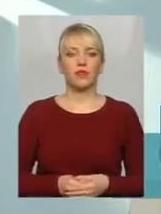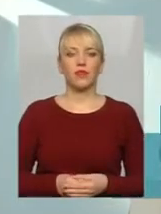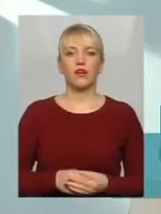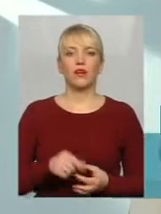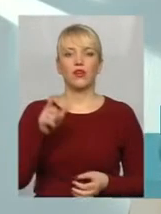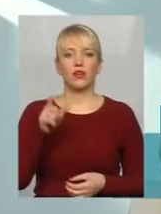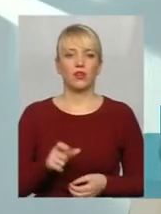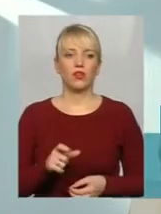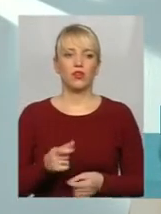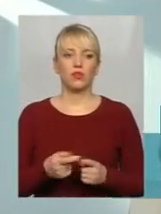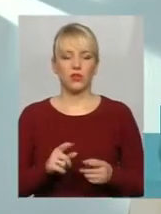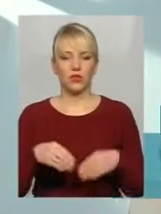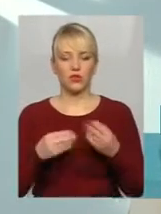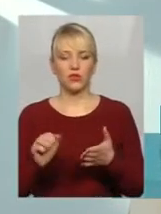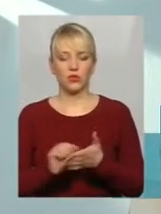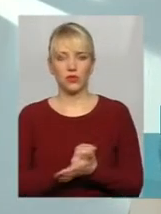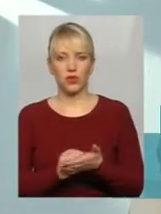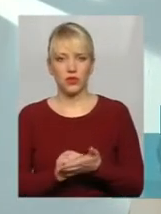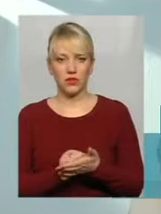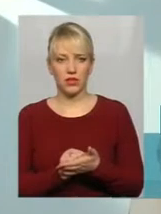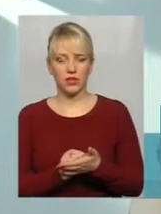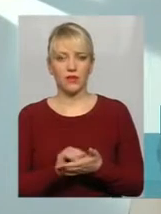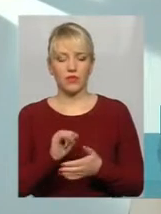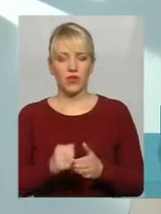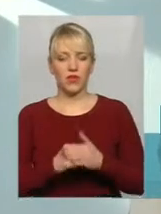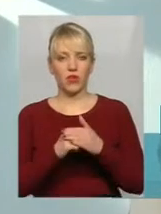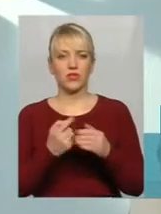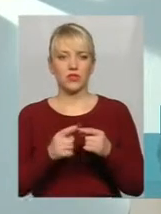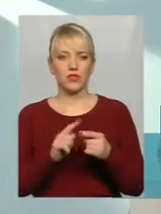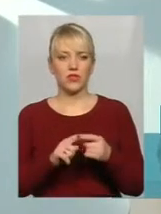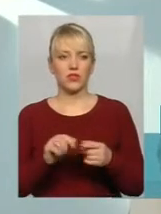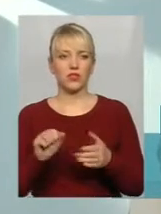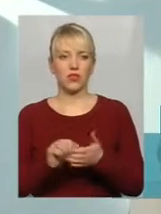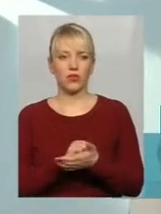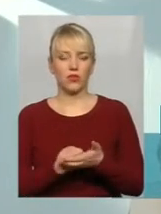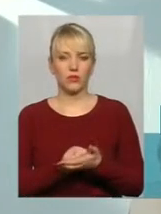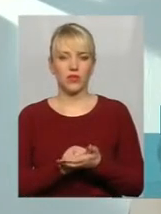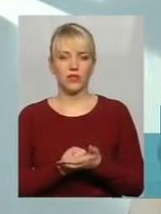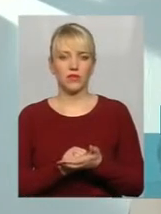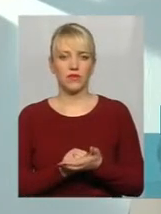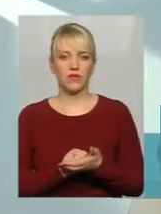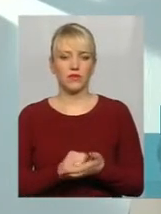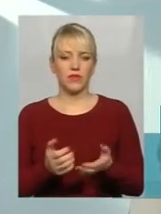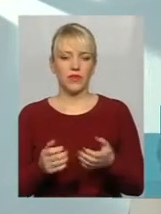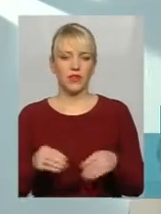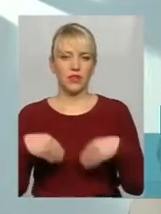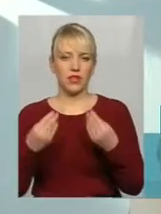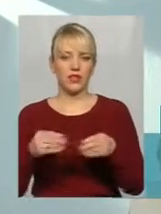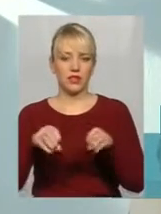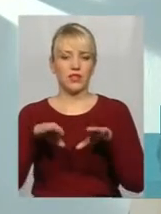Громадянин надає підтверджуючі документи, і на основі цих документів приймається рішення про надання